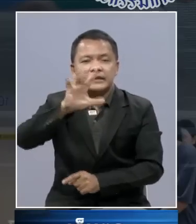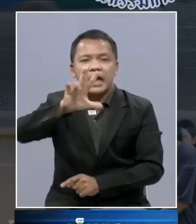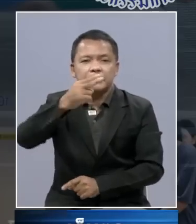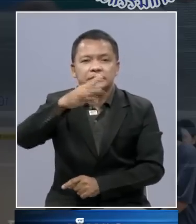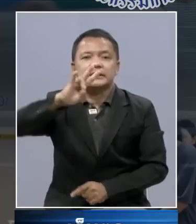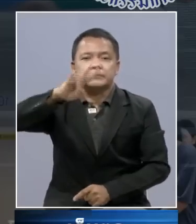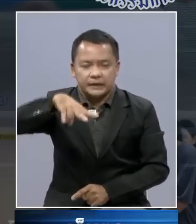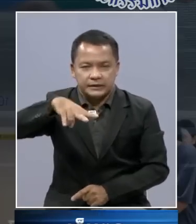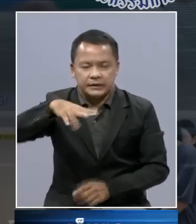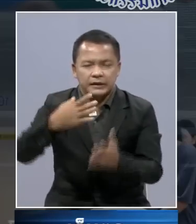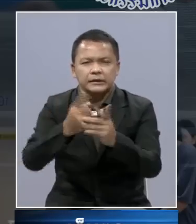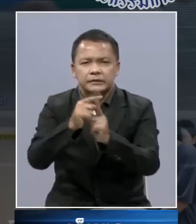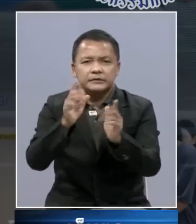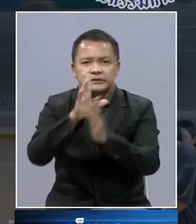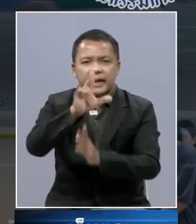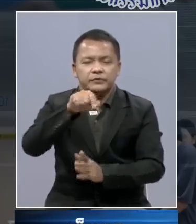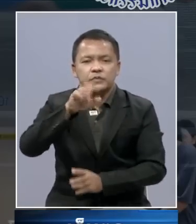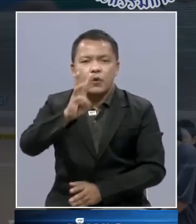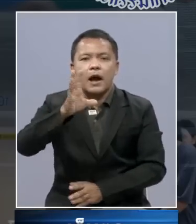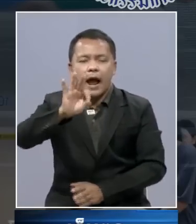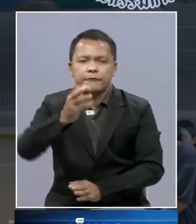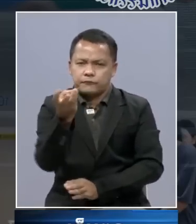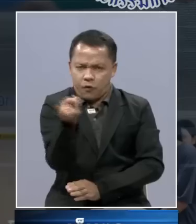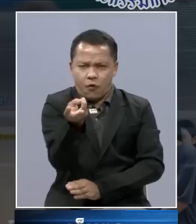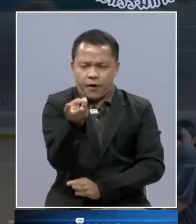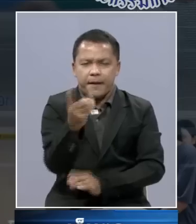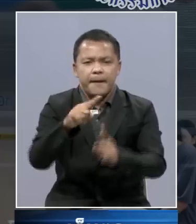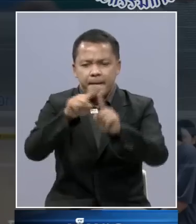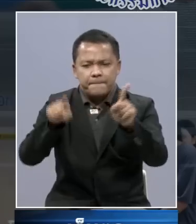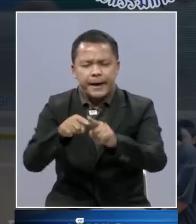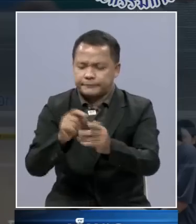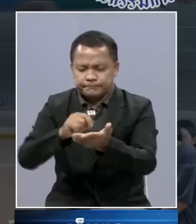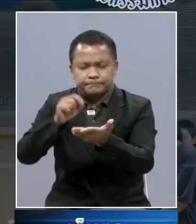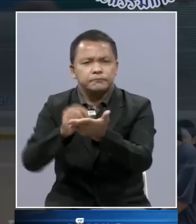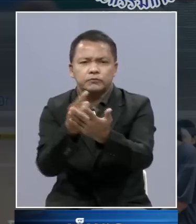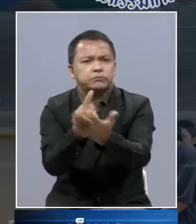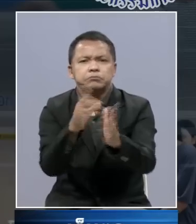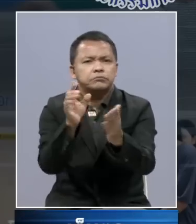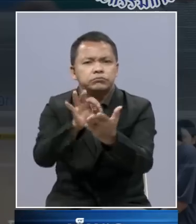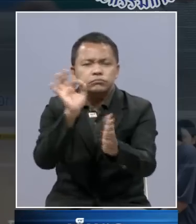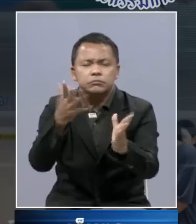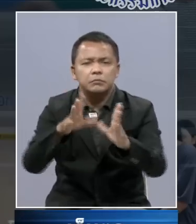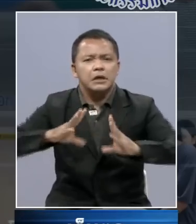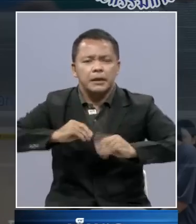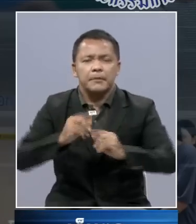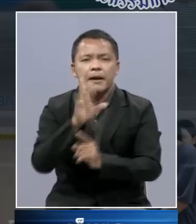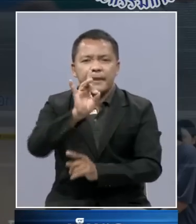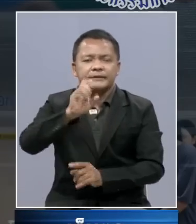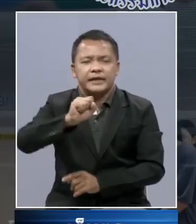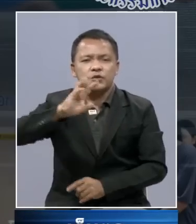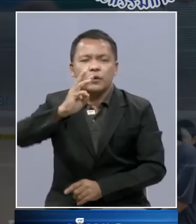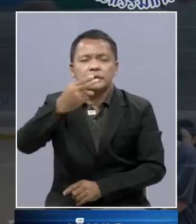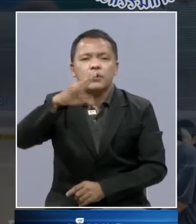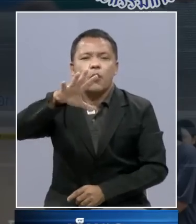1,457,000 กว่าคนคิดเป็น 3.69 ก็ส่วนน้อยบัตรไม่ประสงค์ลงคะแนนน้อยกว่านะฮะอยู่ที่ 866,000